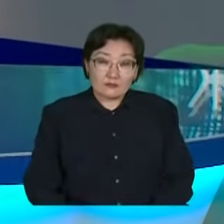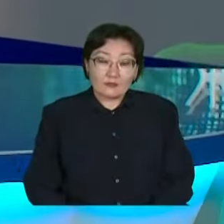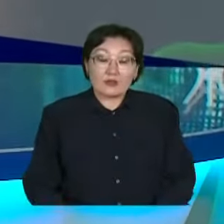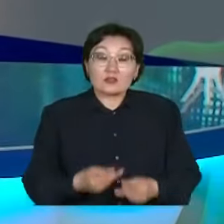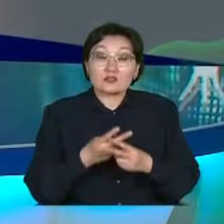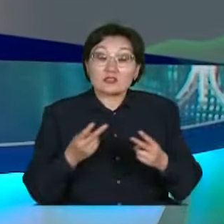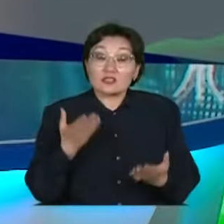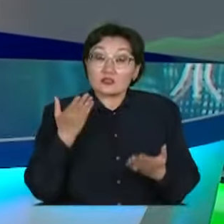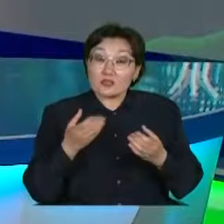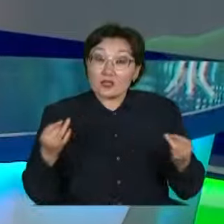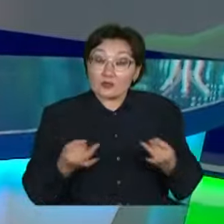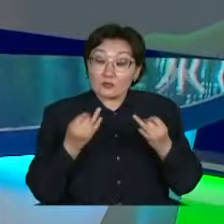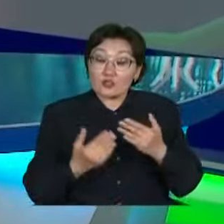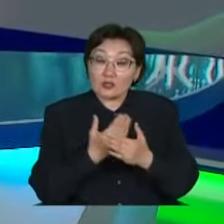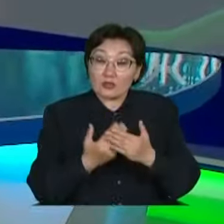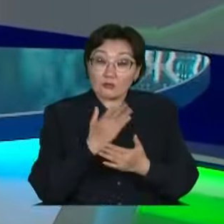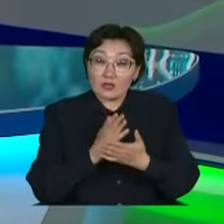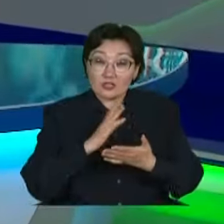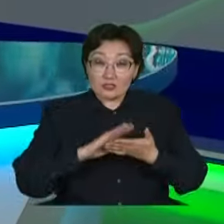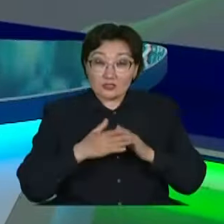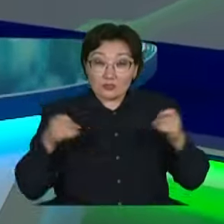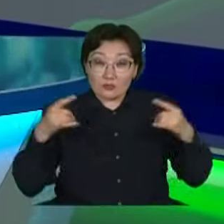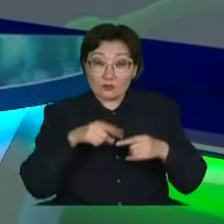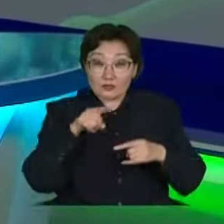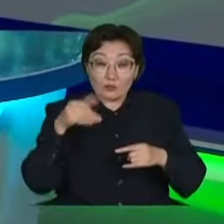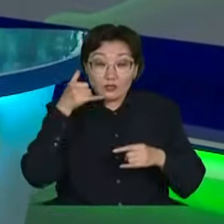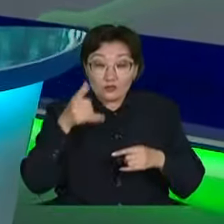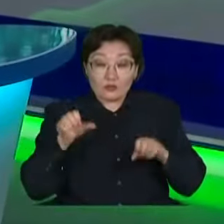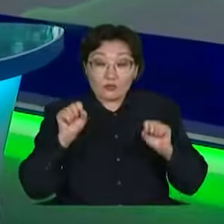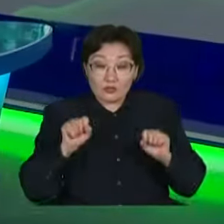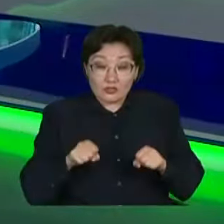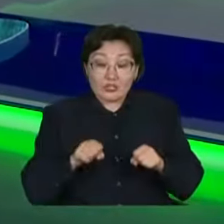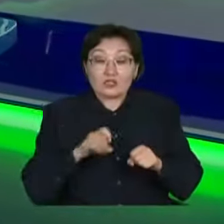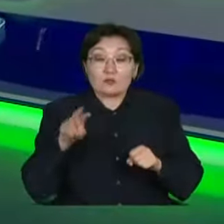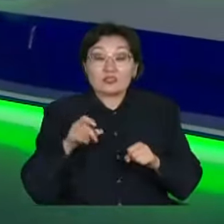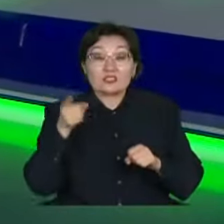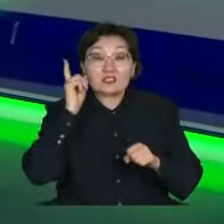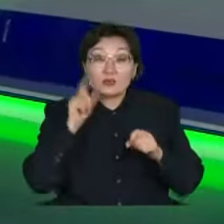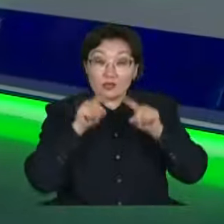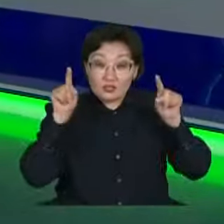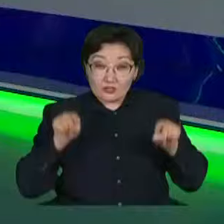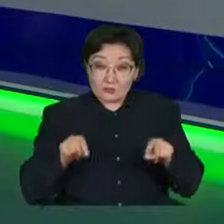Құрметті көрермен, егер бөлісер ақпарларыңыз болса, экранда көрсетілген нөмірге хабарласыңыздар, сондай-ақ әлеуметтік